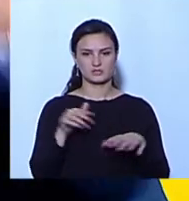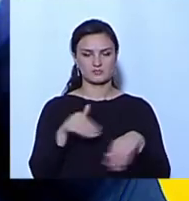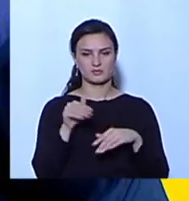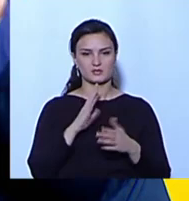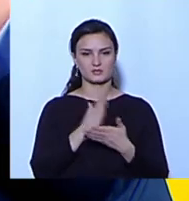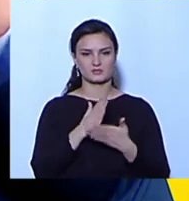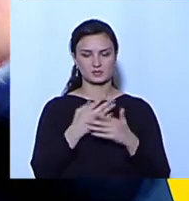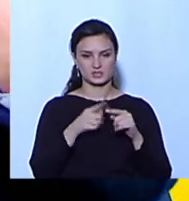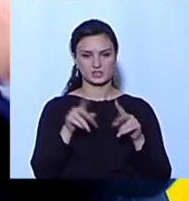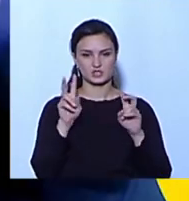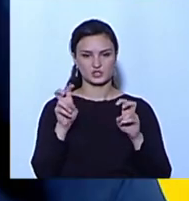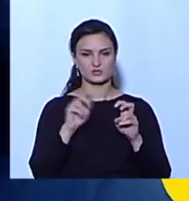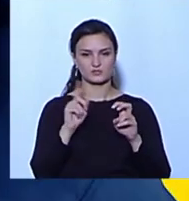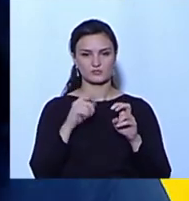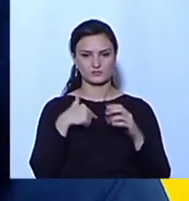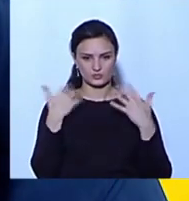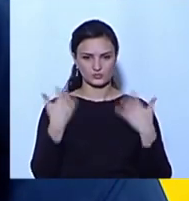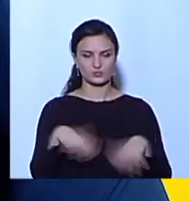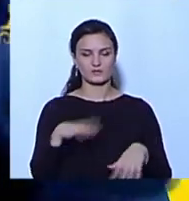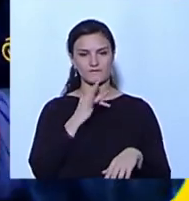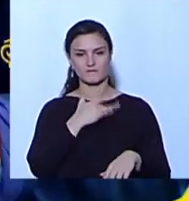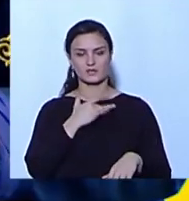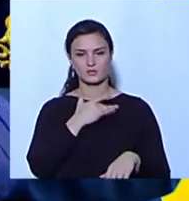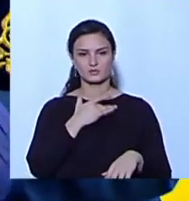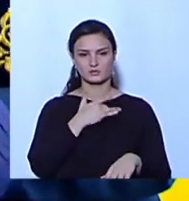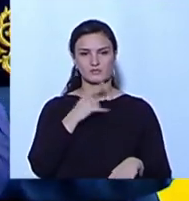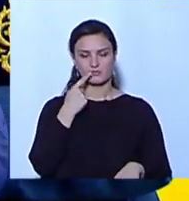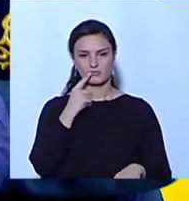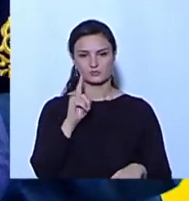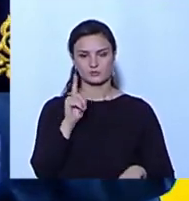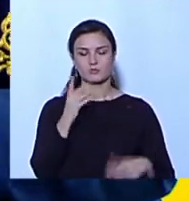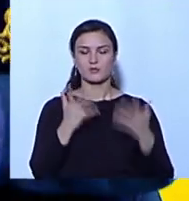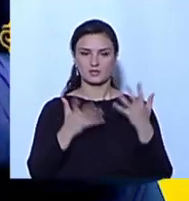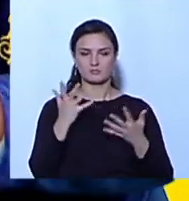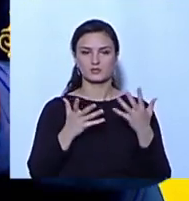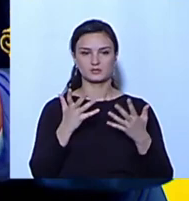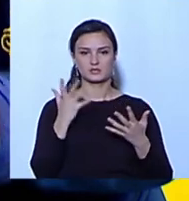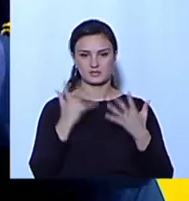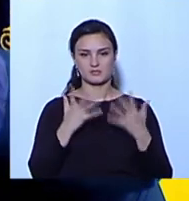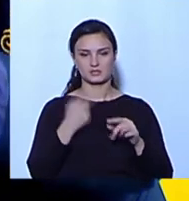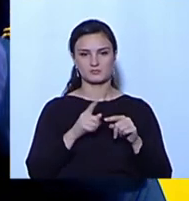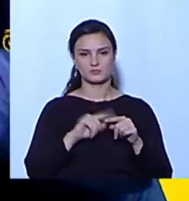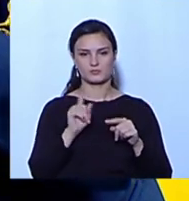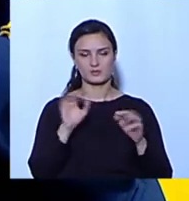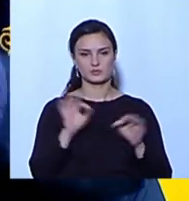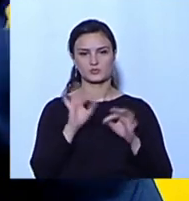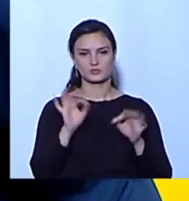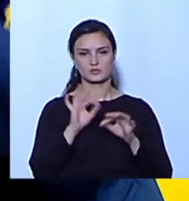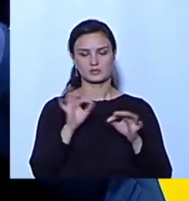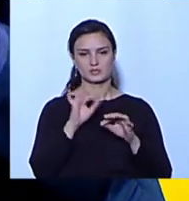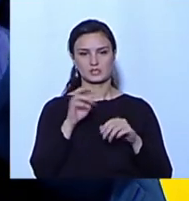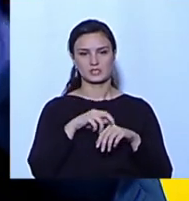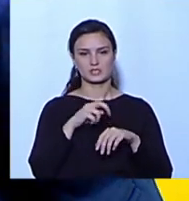არ აქვს. აი ეს ნიშნავს იმას, რომ ჩვენ უკვე ვარაუდით ვამბობთ, რომ ალბათ იმიტომ რომ არასდროს ექიმი არაფერი არ